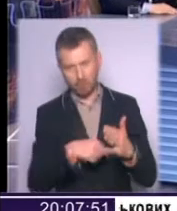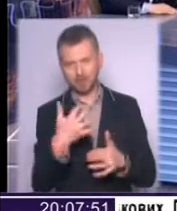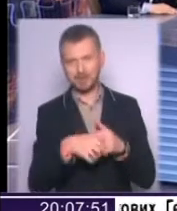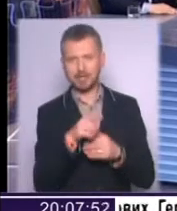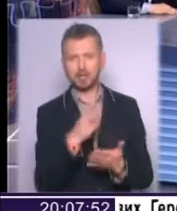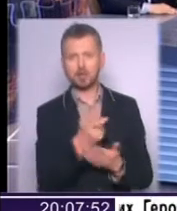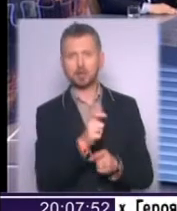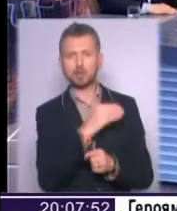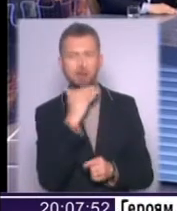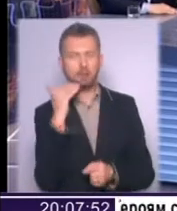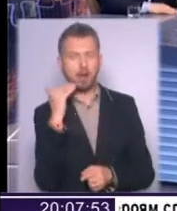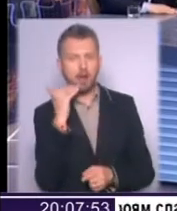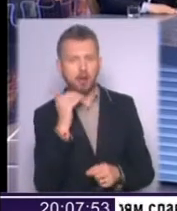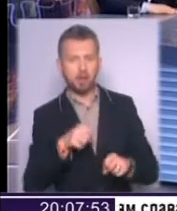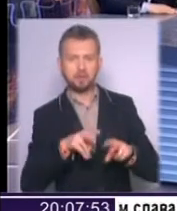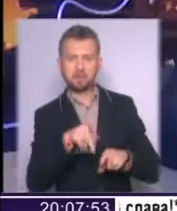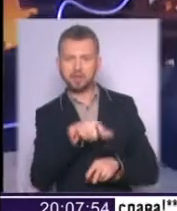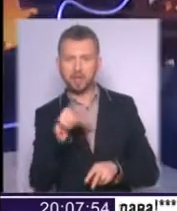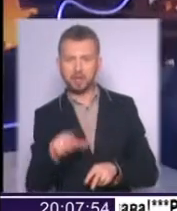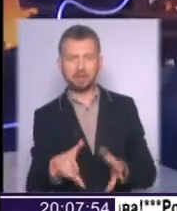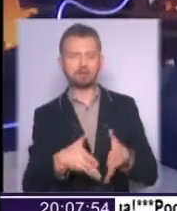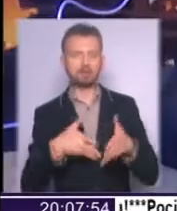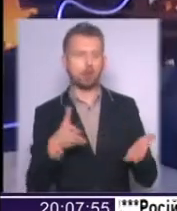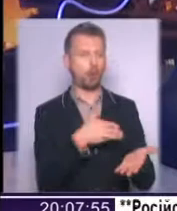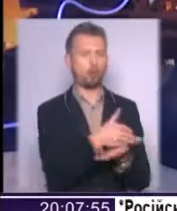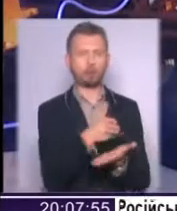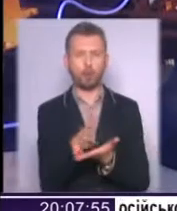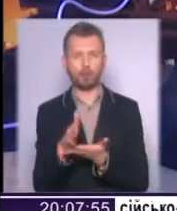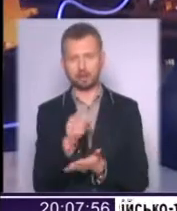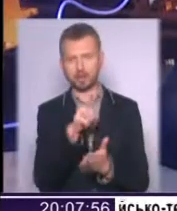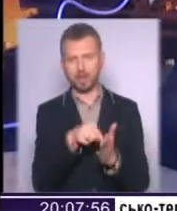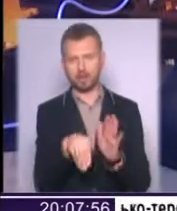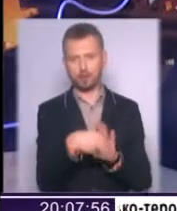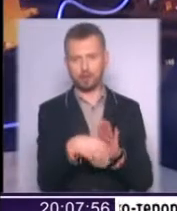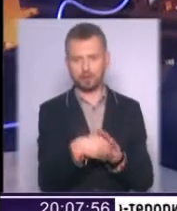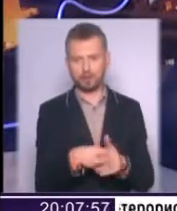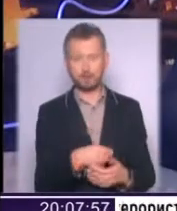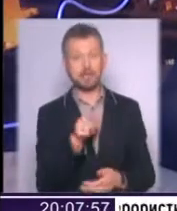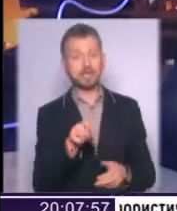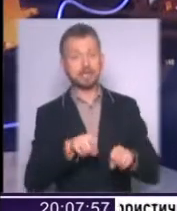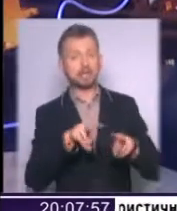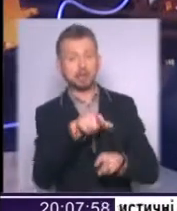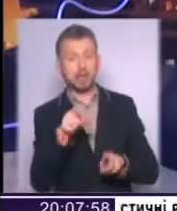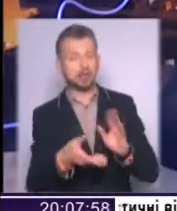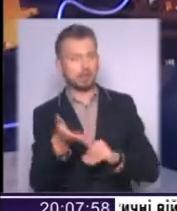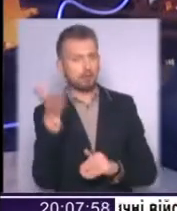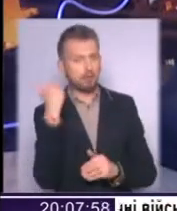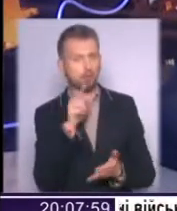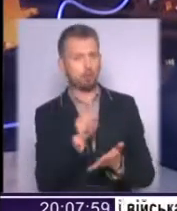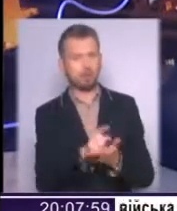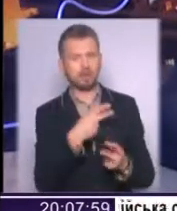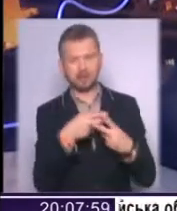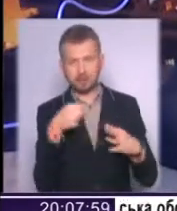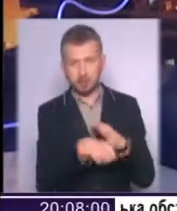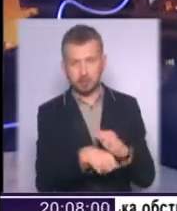дуже багато спеціалістів широкого профілю в питаннях корупції. І ці спеціалісти давно повинні сидіти за гратами. І от щодо